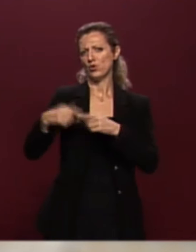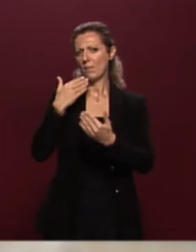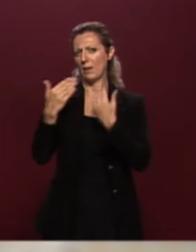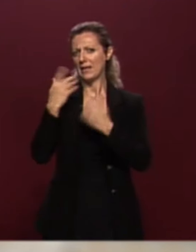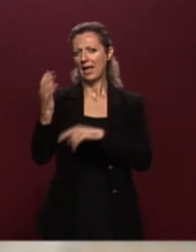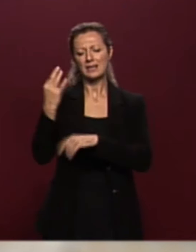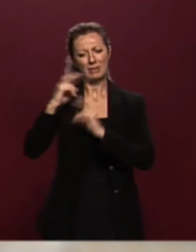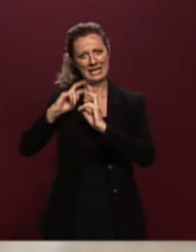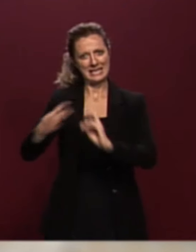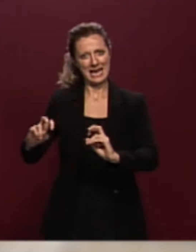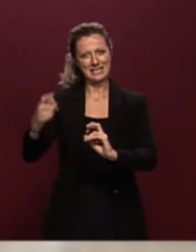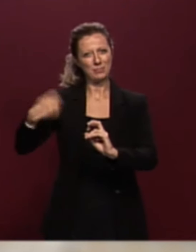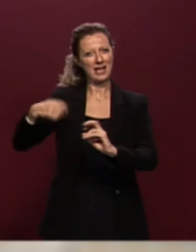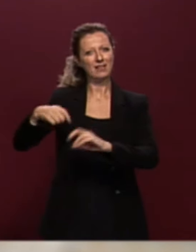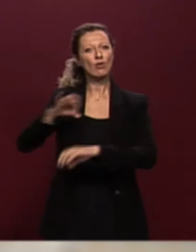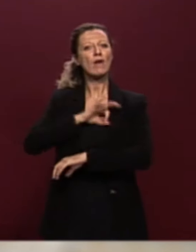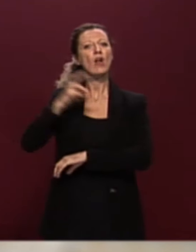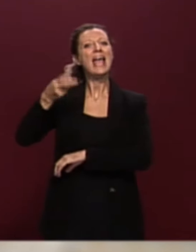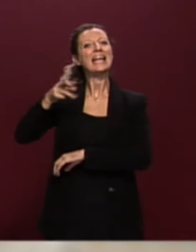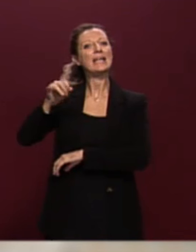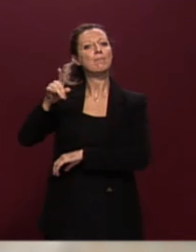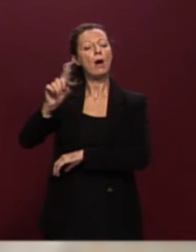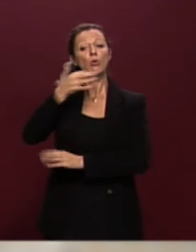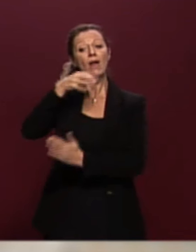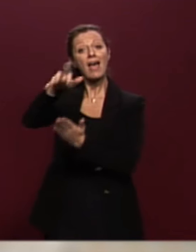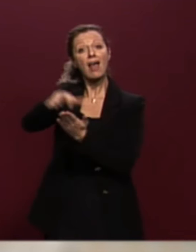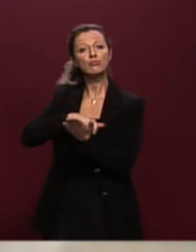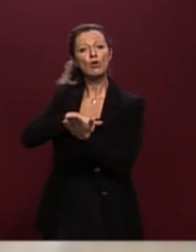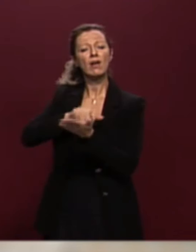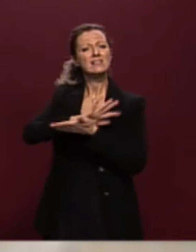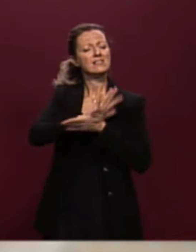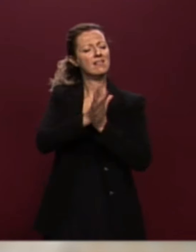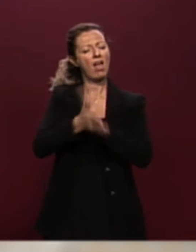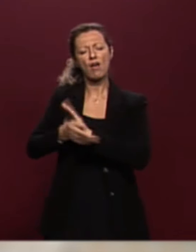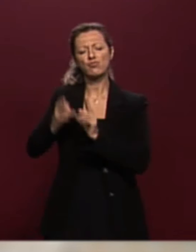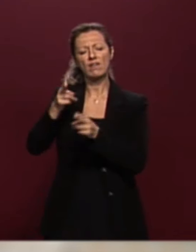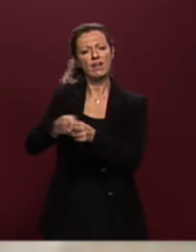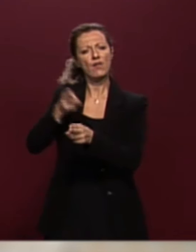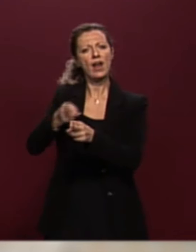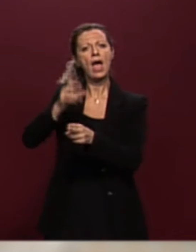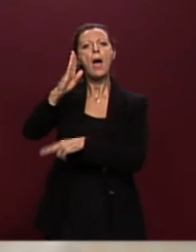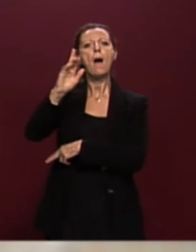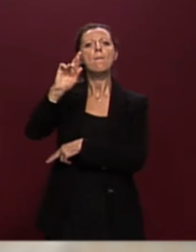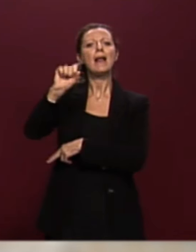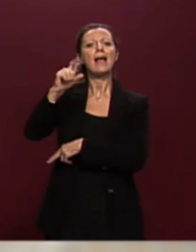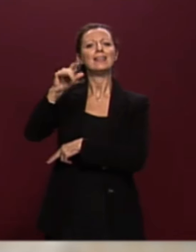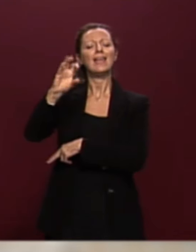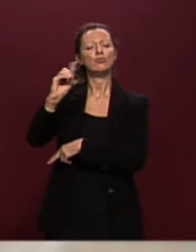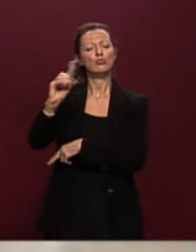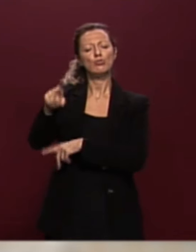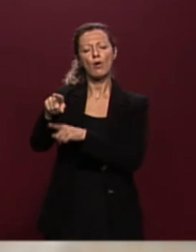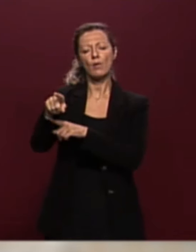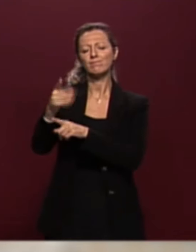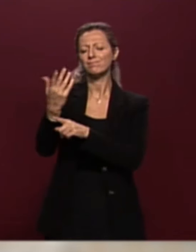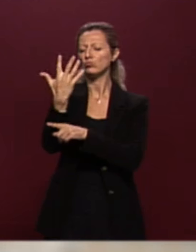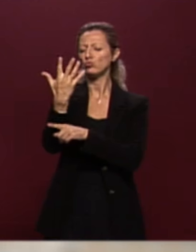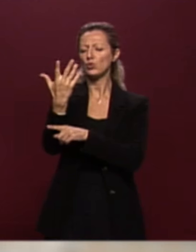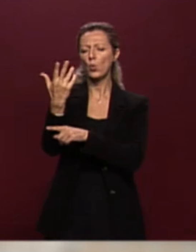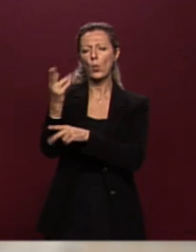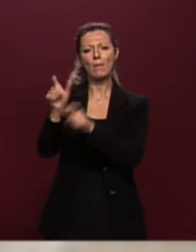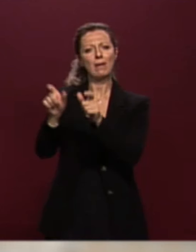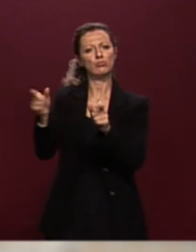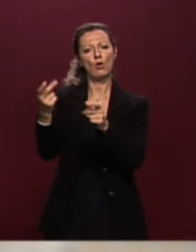parlamentare d'inchiesta presieduta dall'onorevole Gribaudo, la relazione sulla strage ferroviaria di Brandizzo, costata la vita a 5